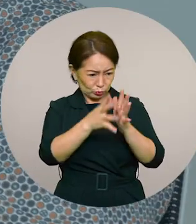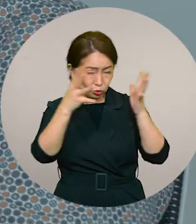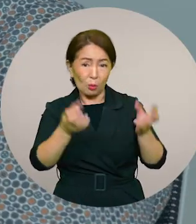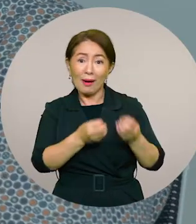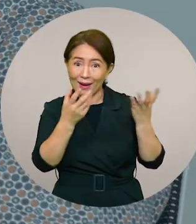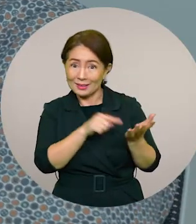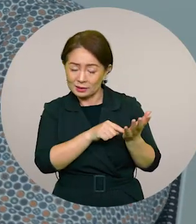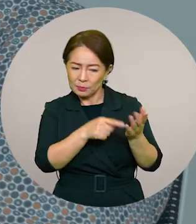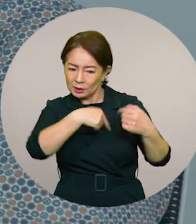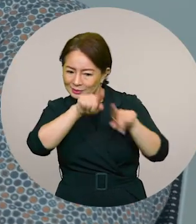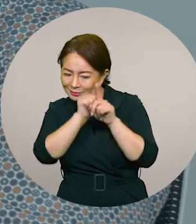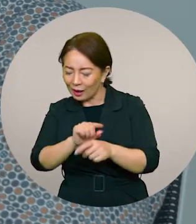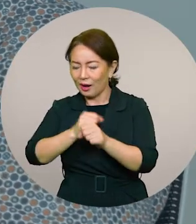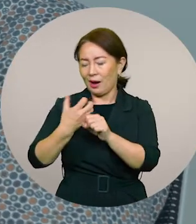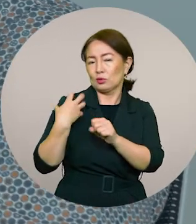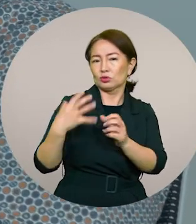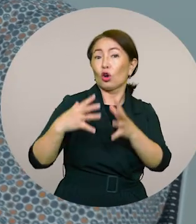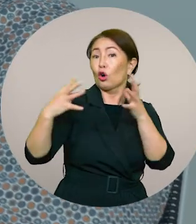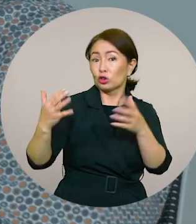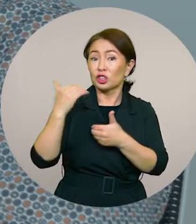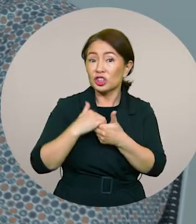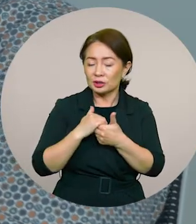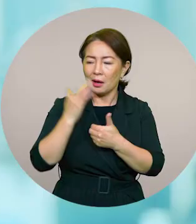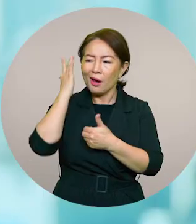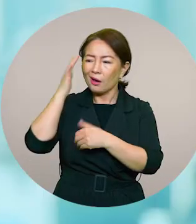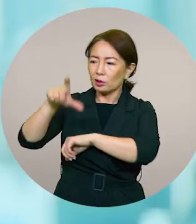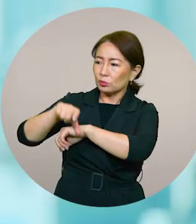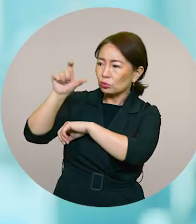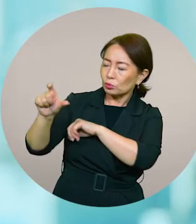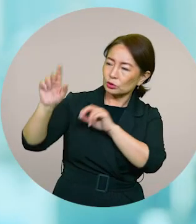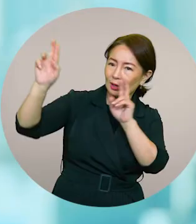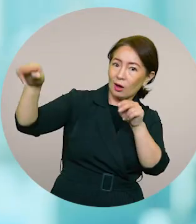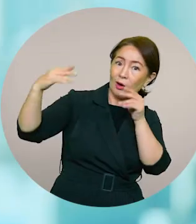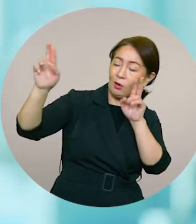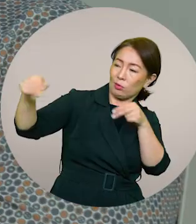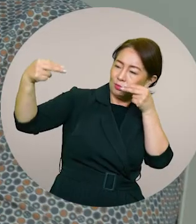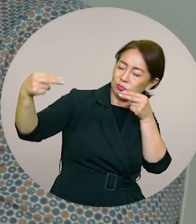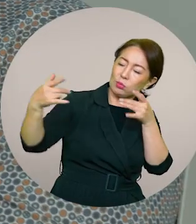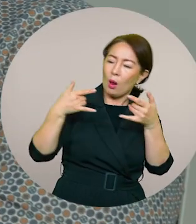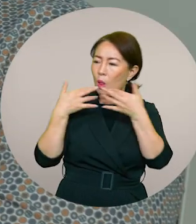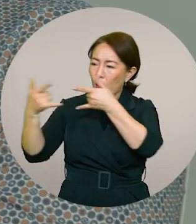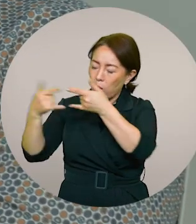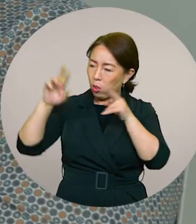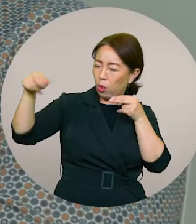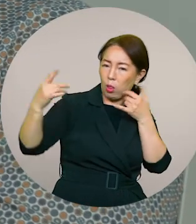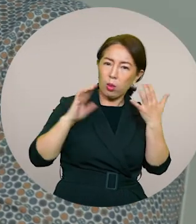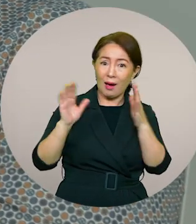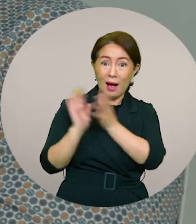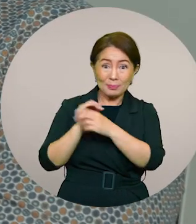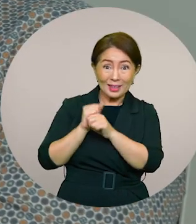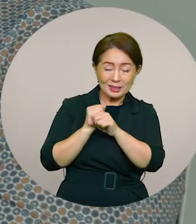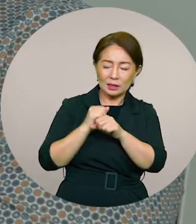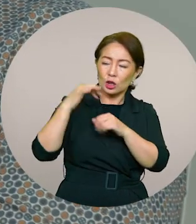болж, үүнийгээ дагаад өндөр хариуцлага ногдно. Мөн гадаад мэрэгжилтнүүдтэйгээ алсын зайнаас хамтарч ажиллаж байна. Тэднээс